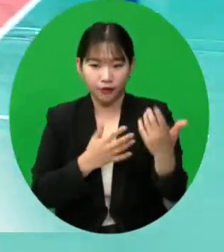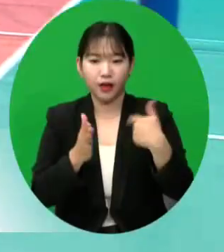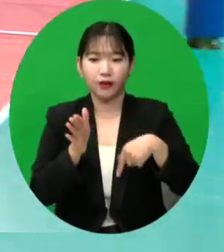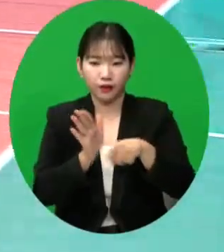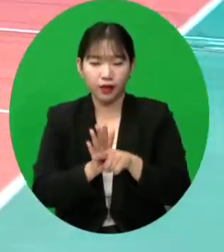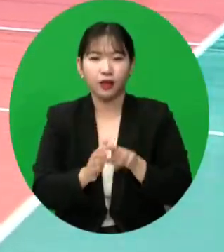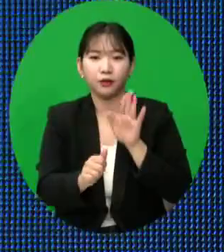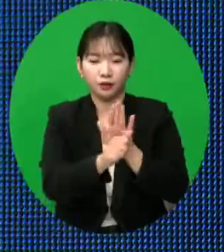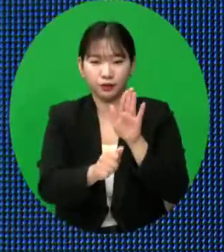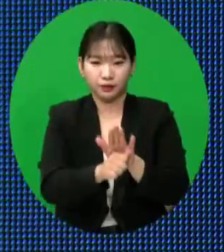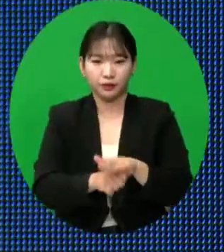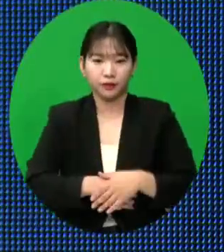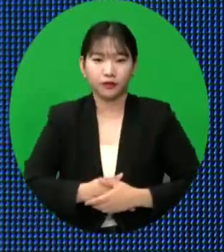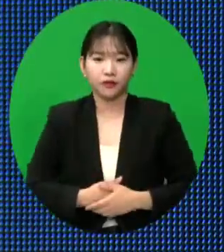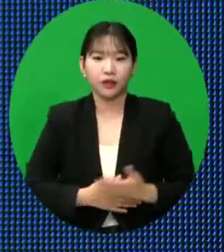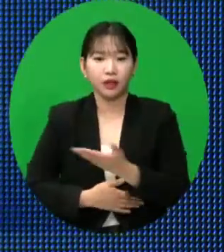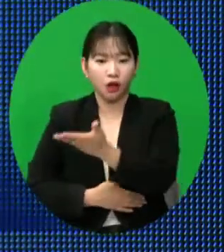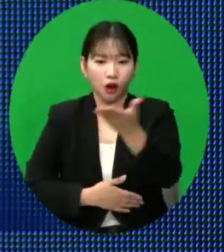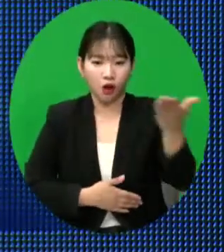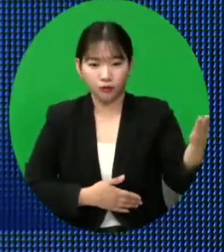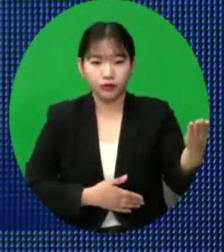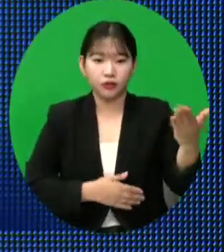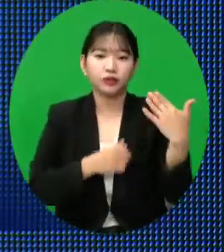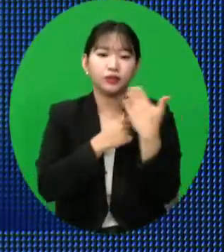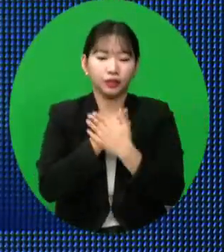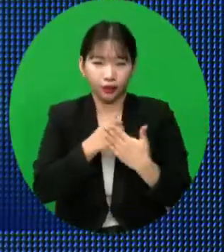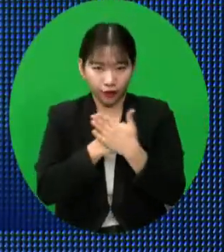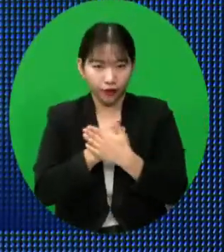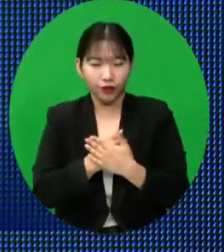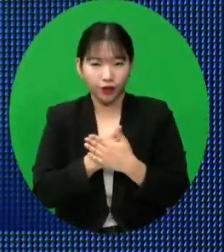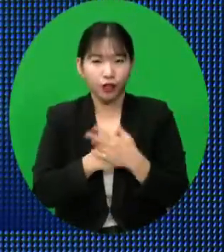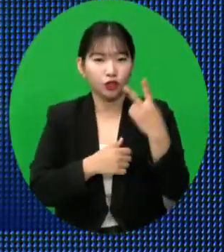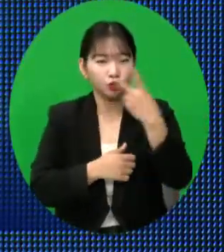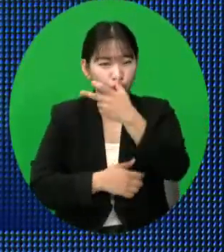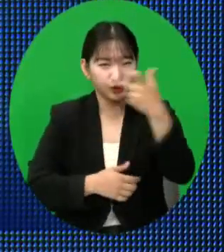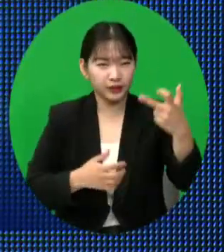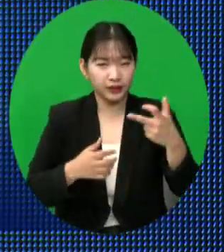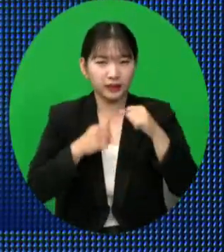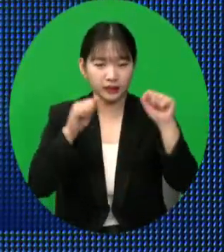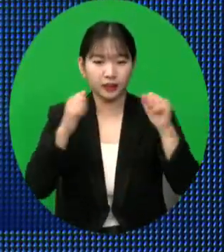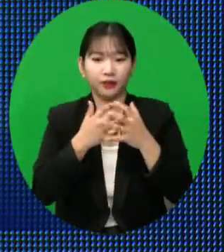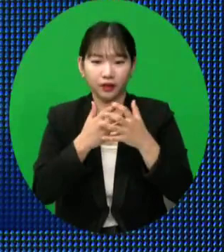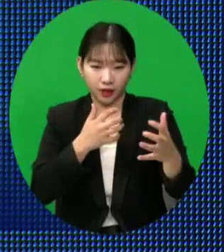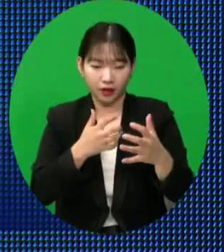있게 도왔습니다. 여러분들이 계셨기 때문에 양대 체전이